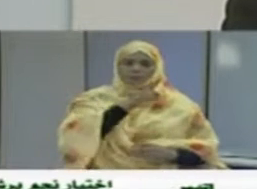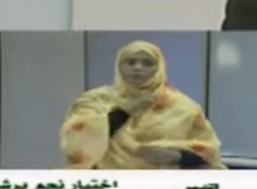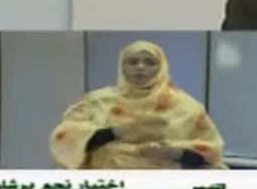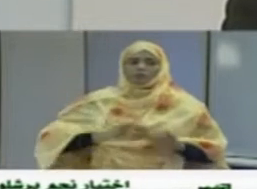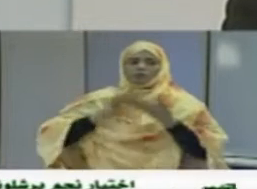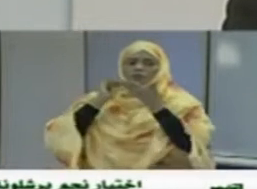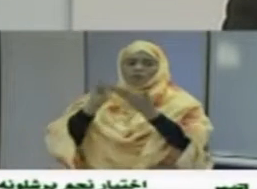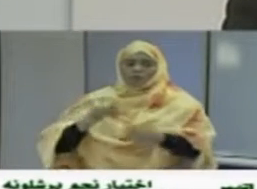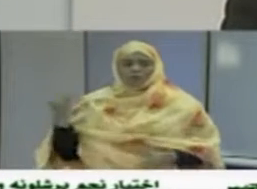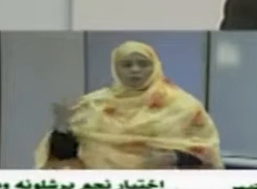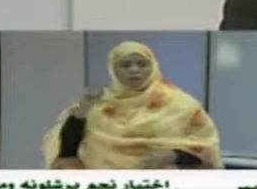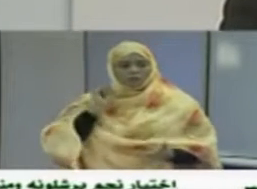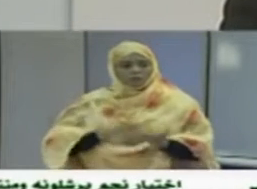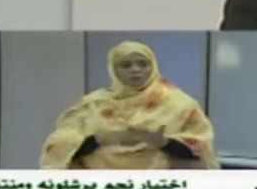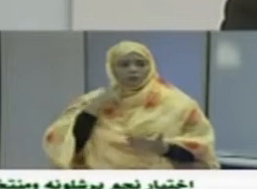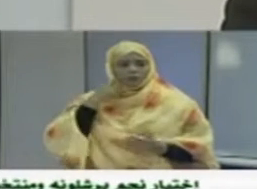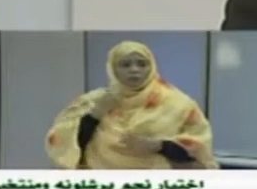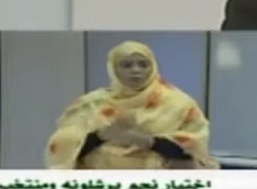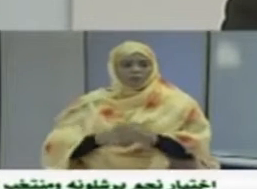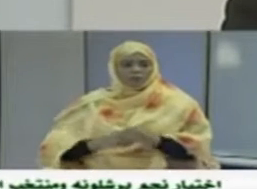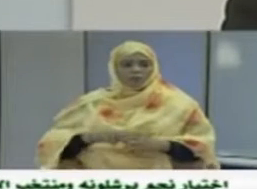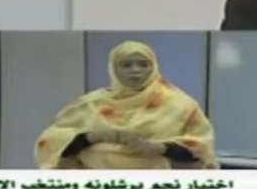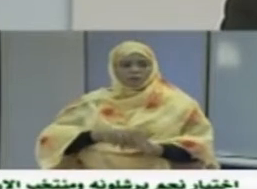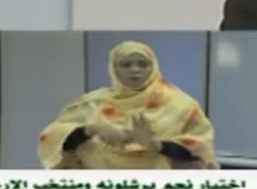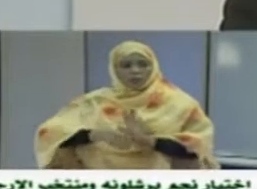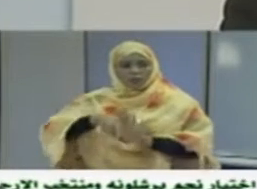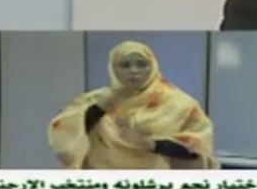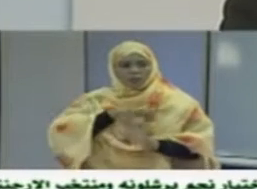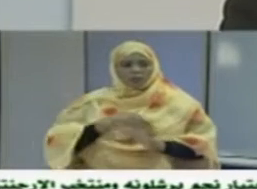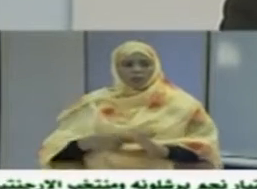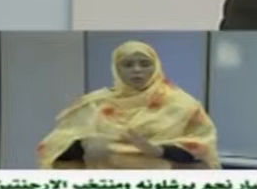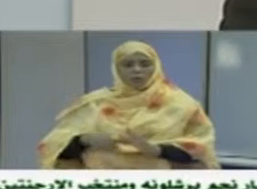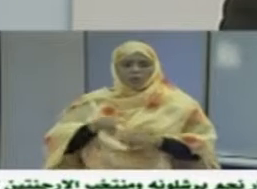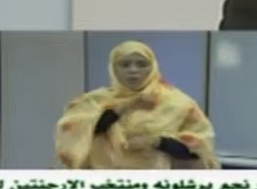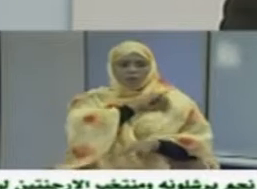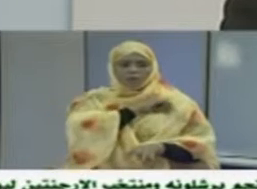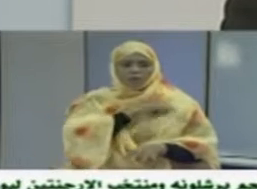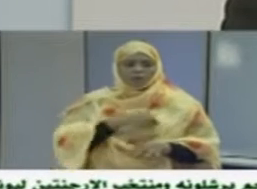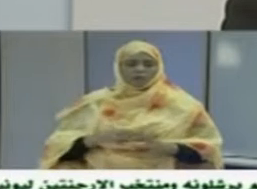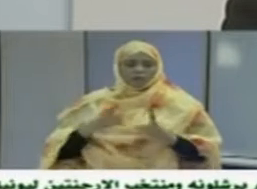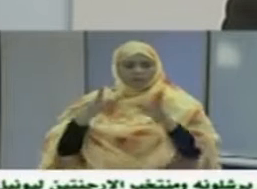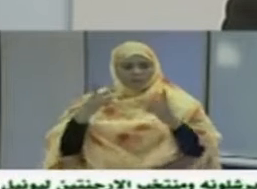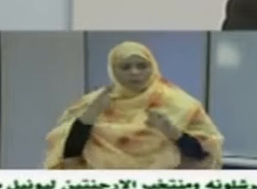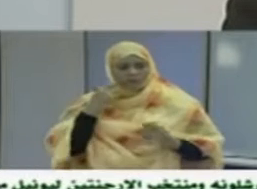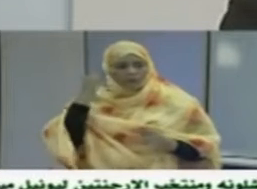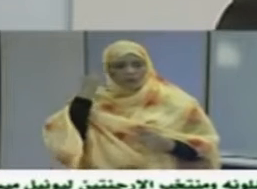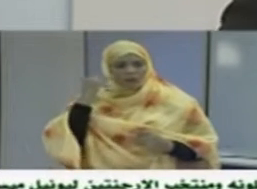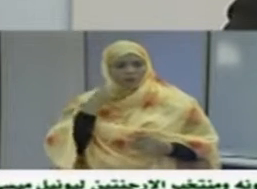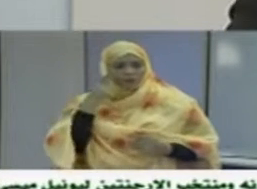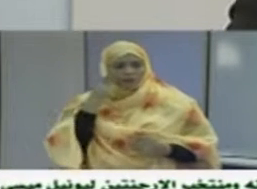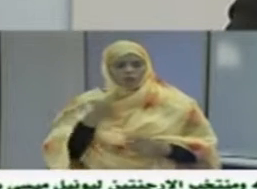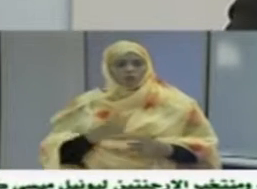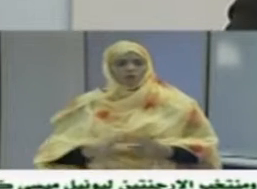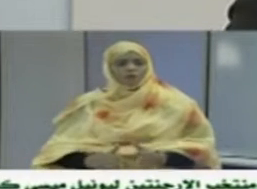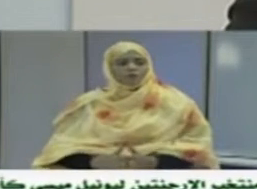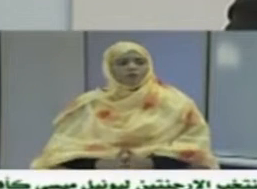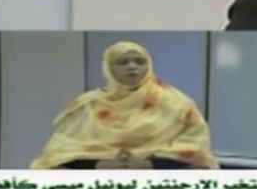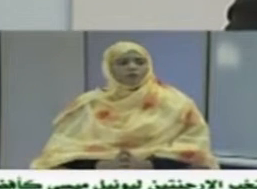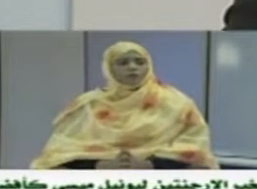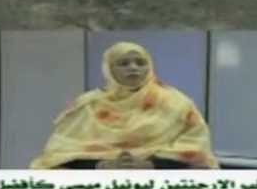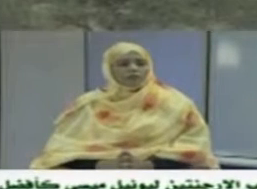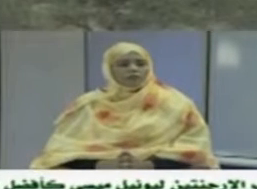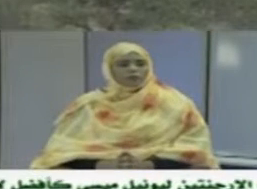لتقديم الخدمات والتعامل مع ملفات المواطنين بالانسيابية المطلوبة. لالا فاطمة أمت البشير.